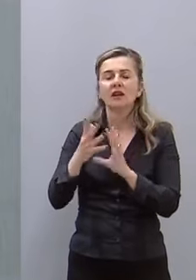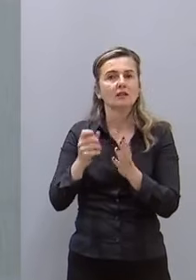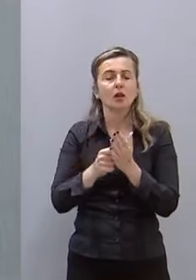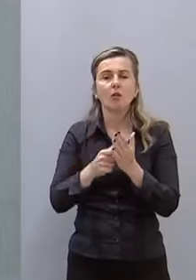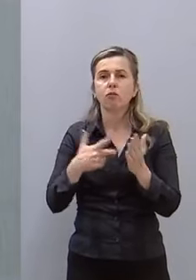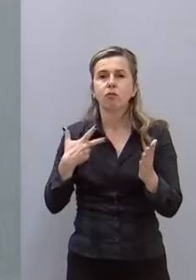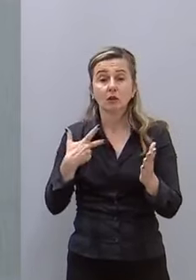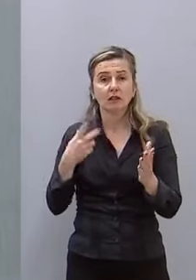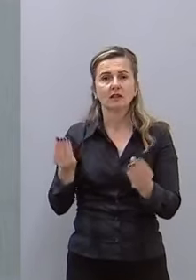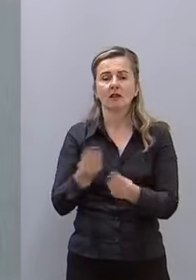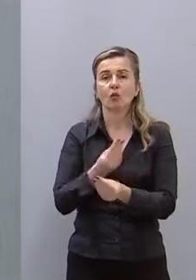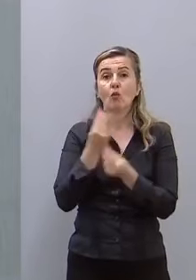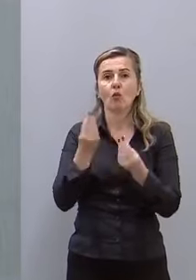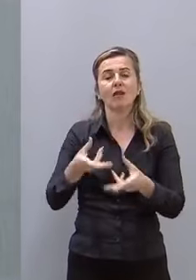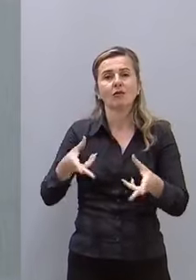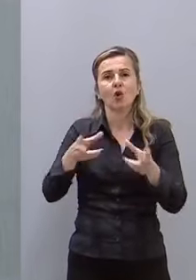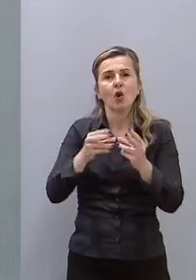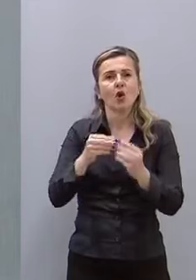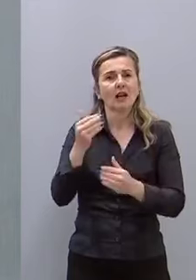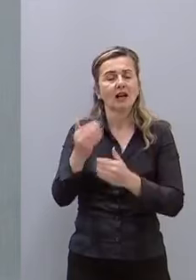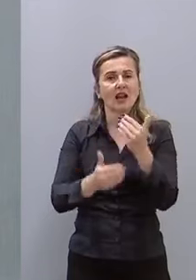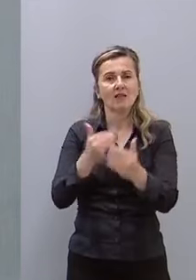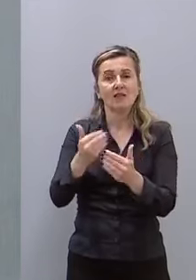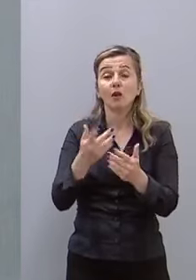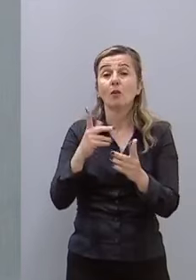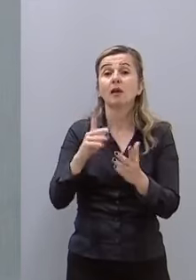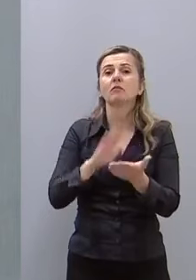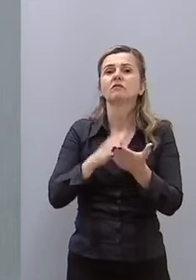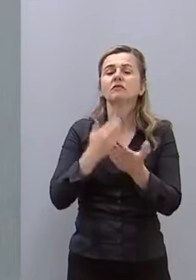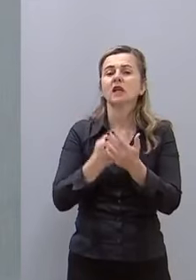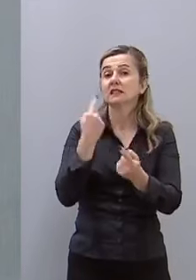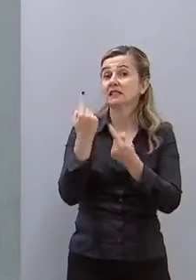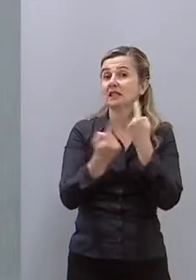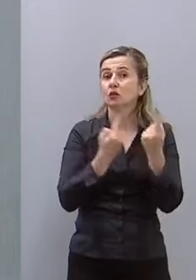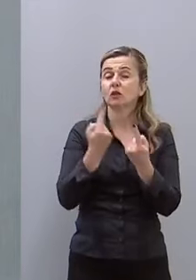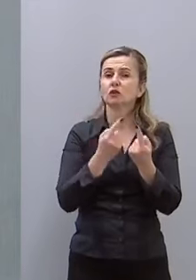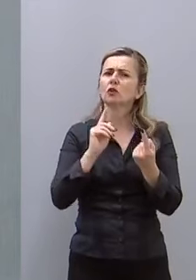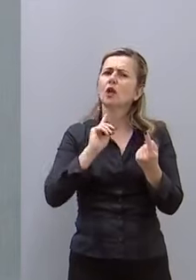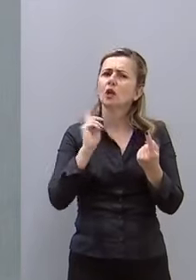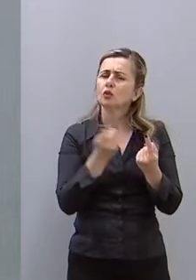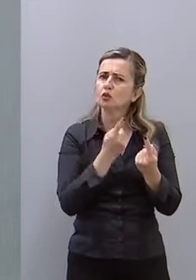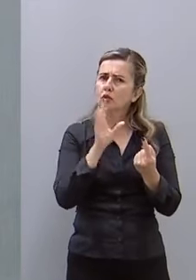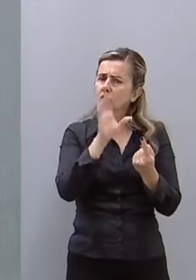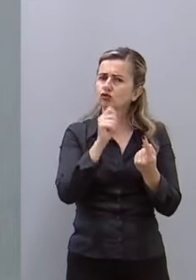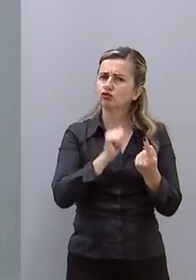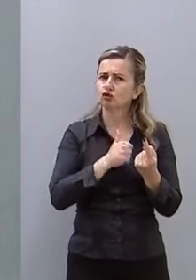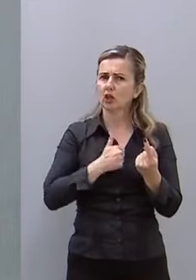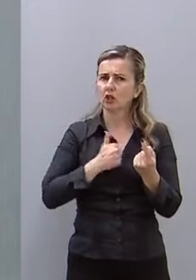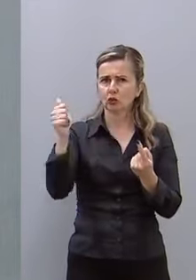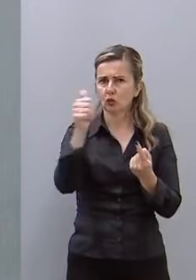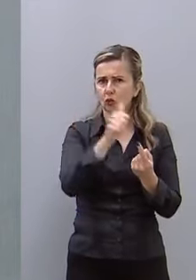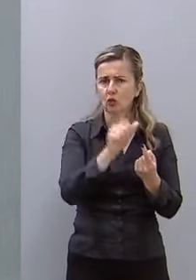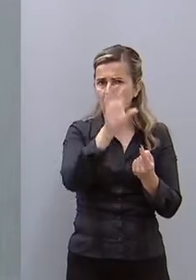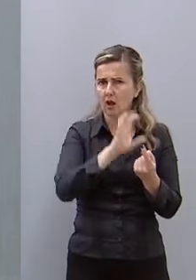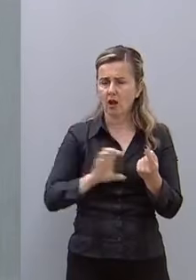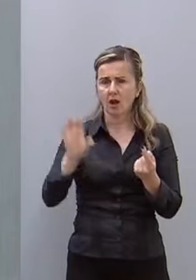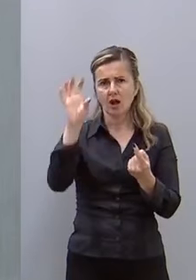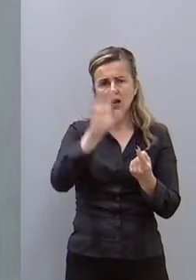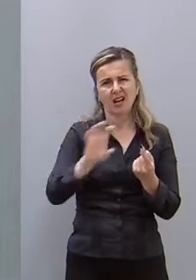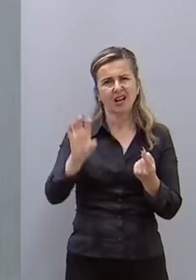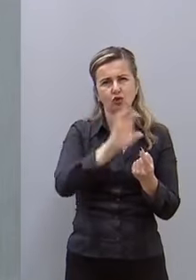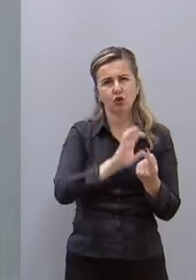nella fase del riavvio per valutare la situazione di tutte le di ciascuna delle regioni fondamentale